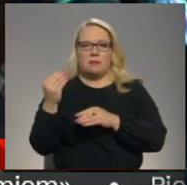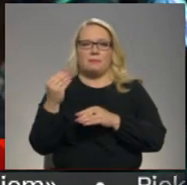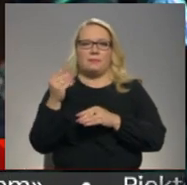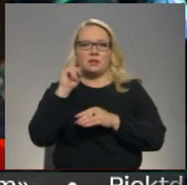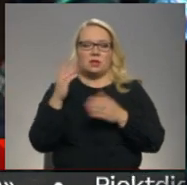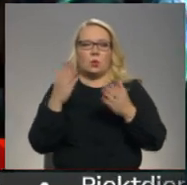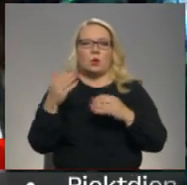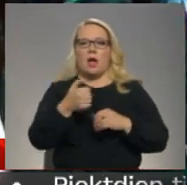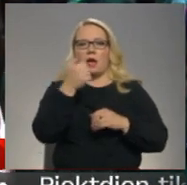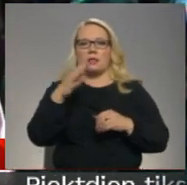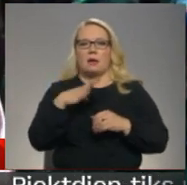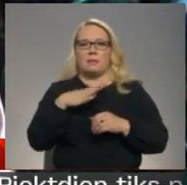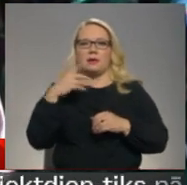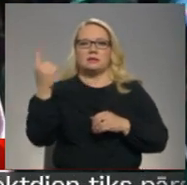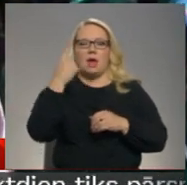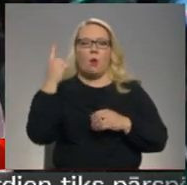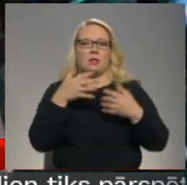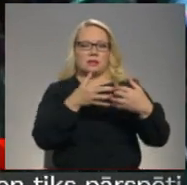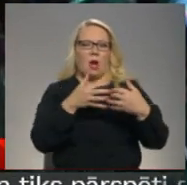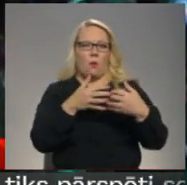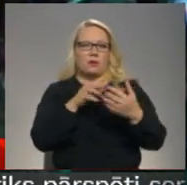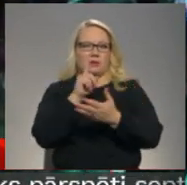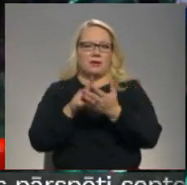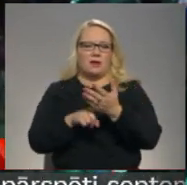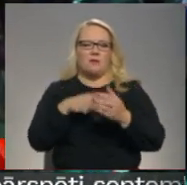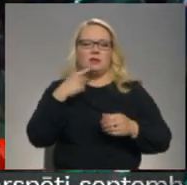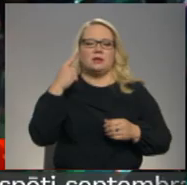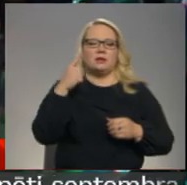zini, kurā gadā bija saules kauja?